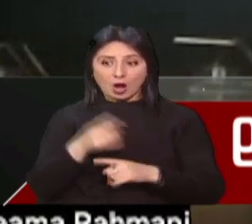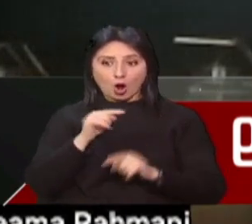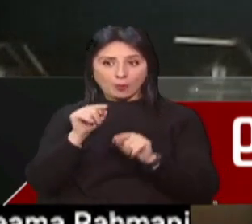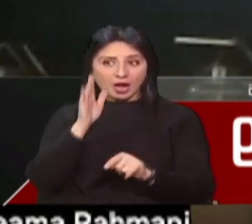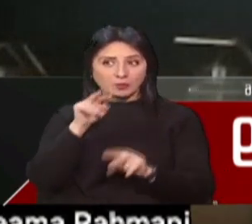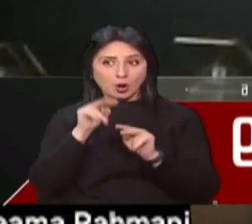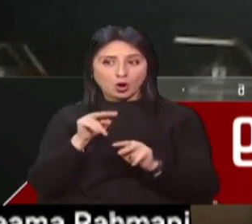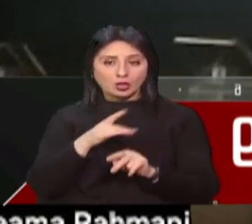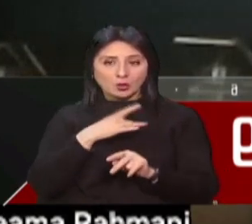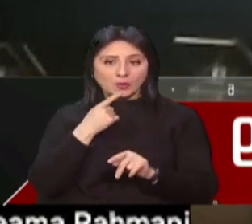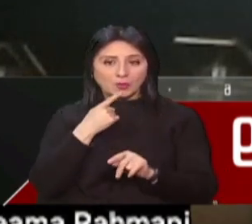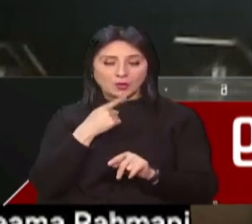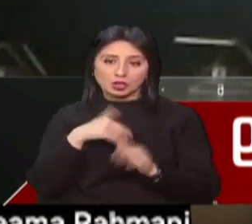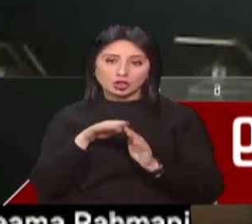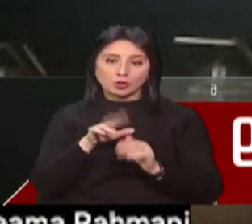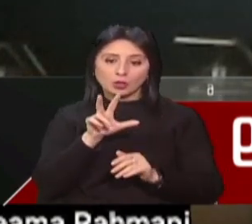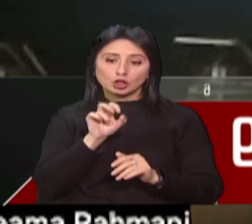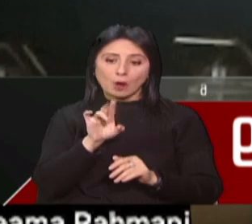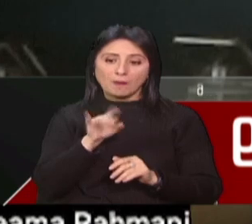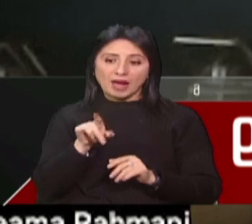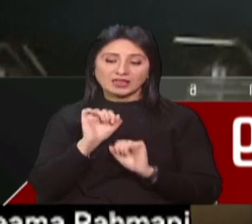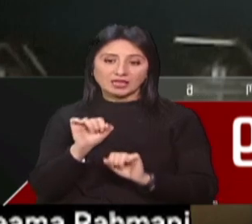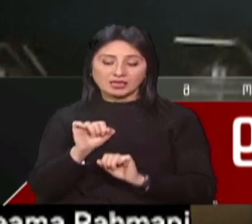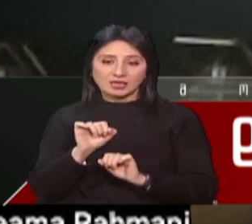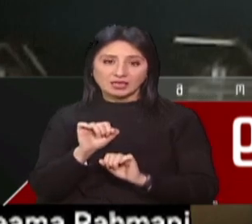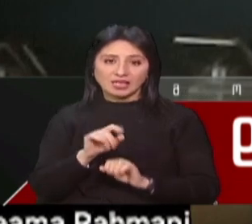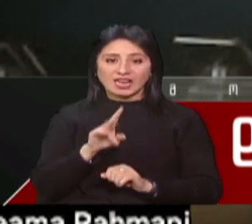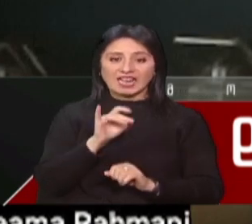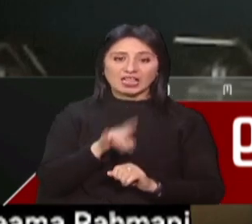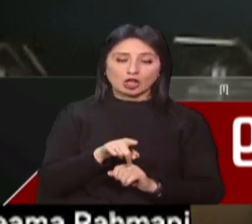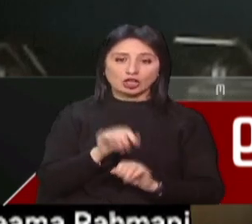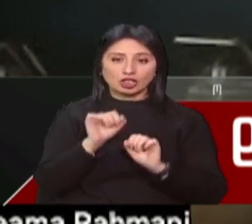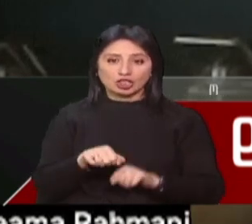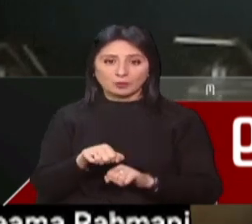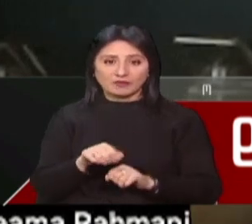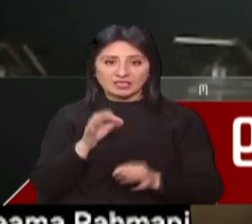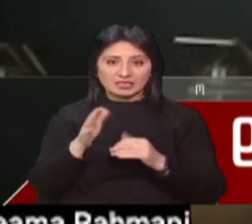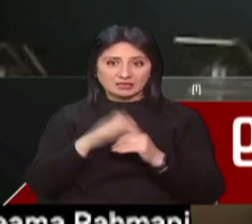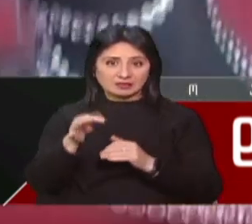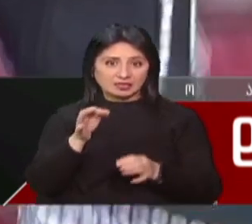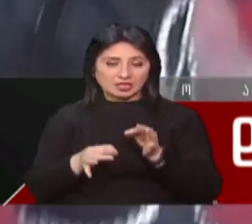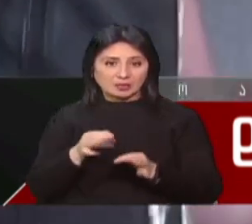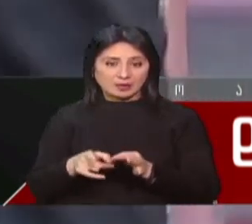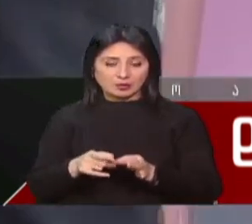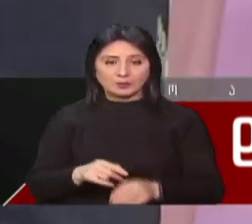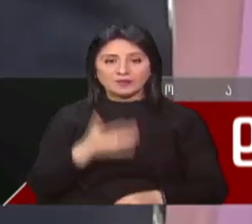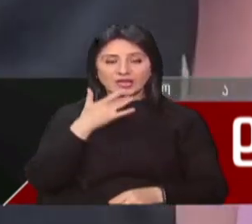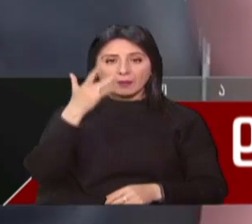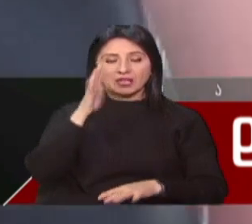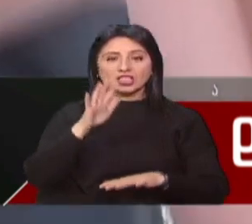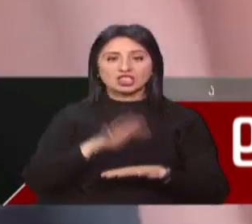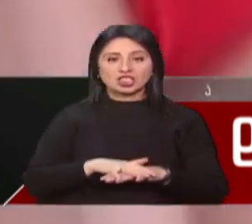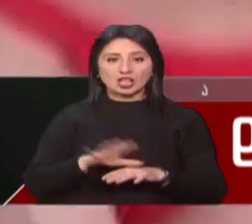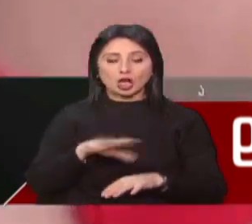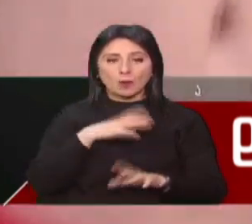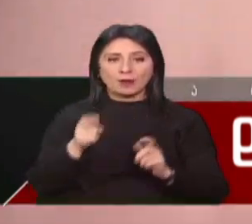დაიბრუნებდნენ კონტროლს თეთრ სახლზე, მაშინ ჯო ბაიდენი ან ჰანტერ ბაიდენი ან ჰილარი კლინტონი შეიძლება გასამართლდნენ. ამერიკის შეერთებული